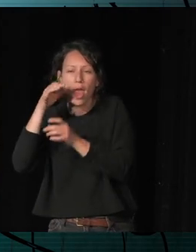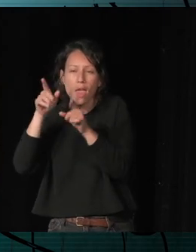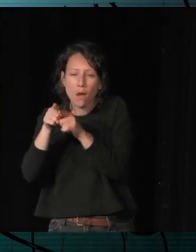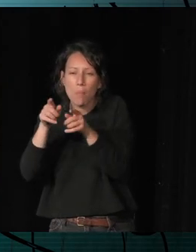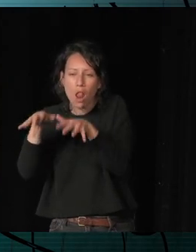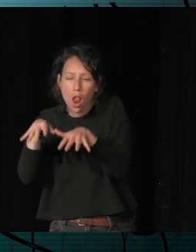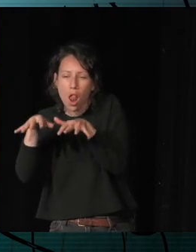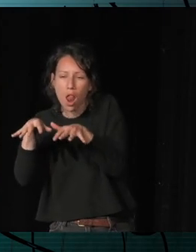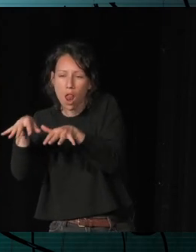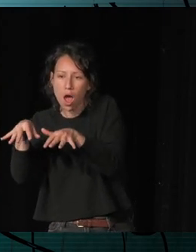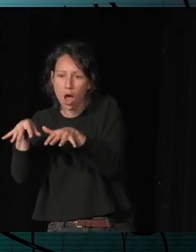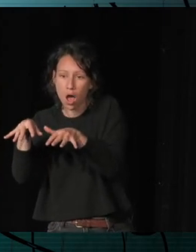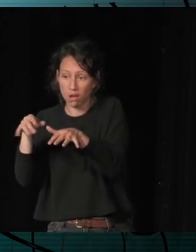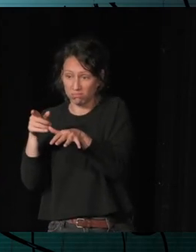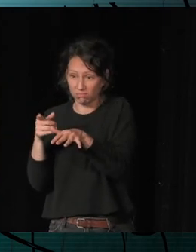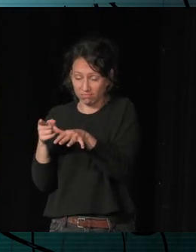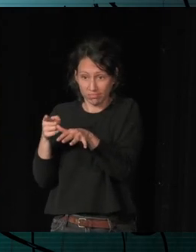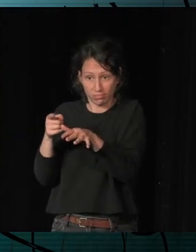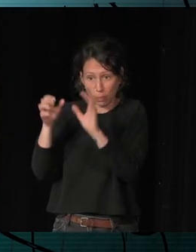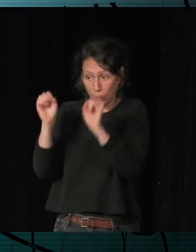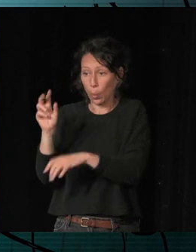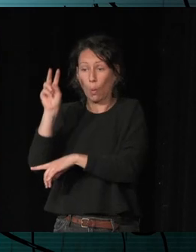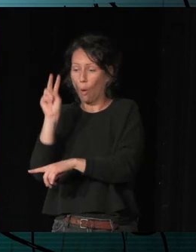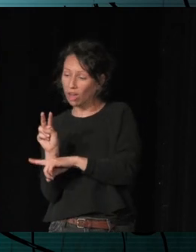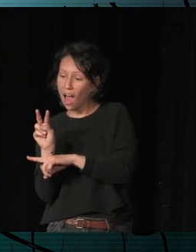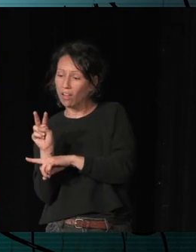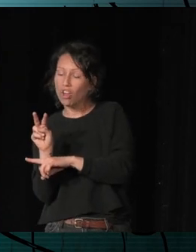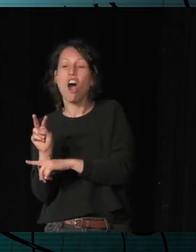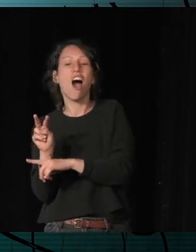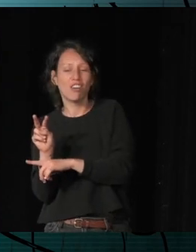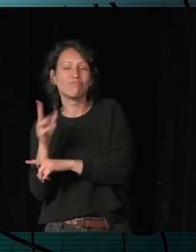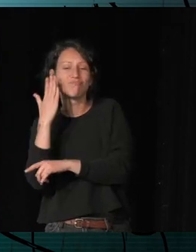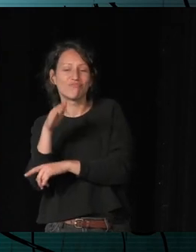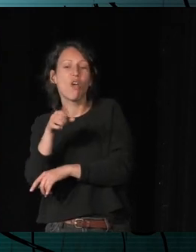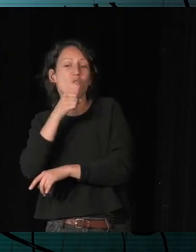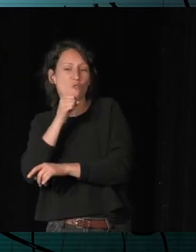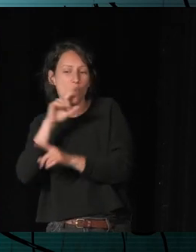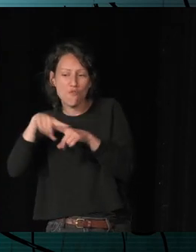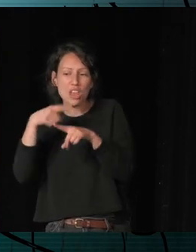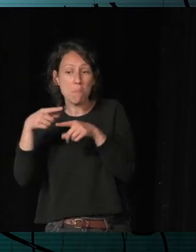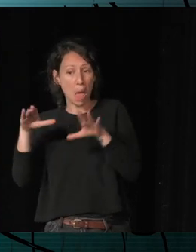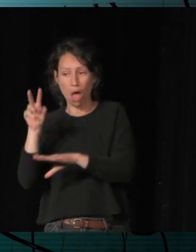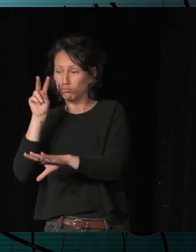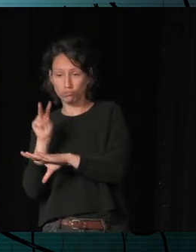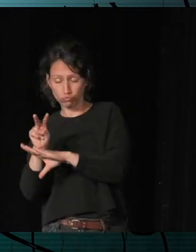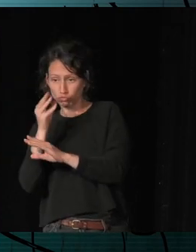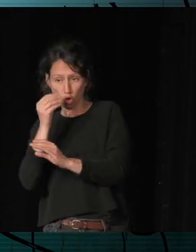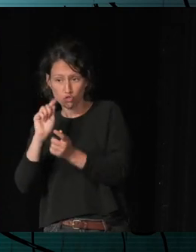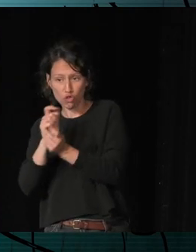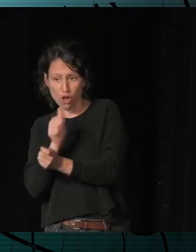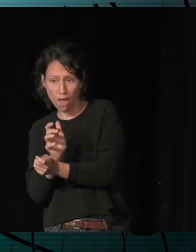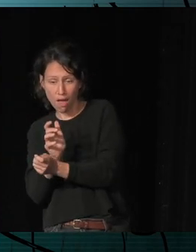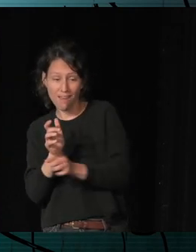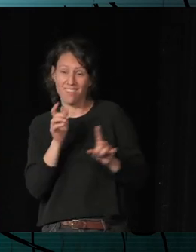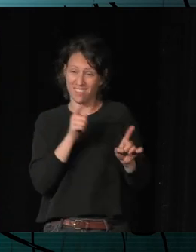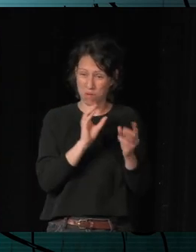de la même manière que les films de maintenant c'est-à-dire on peut le regarder en disant ah oui c'est un vieux film mais on le regarde pareil et le gros problème avec ho in the dark